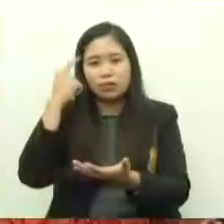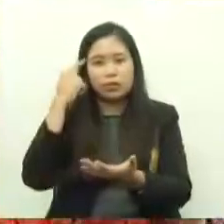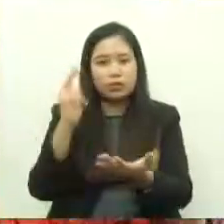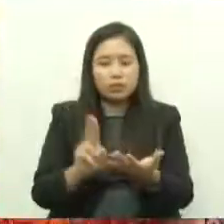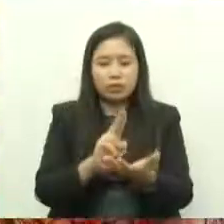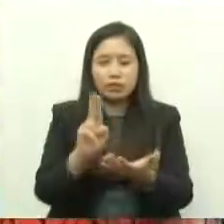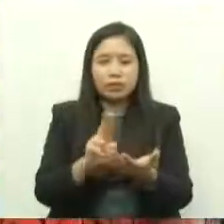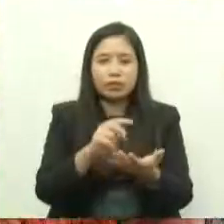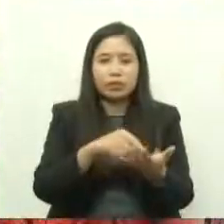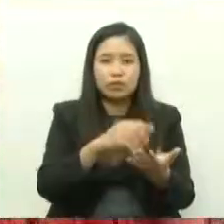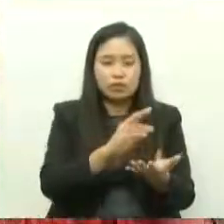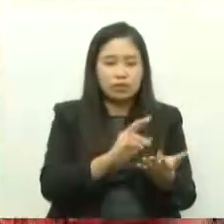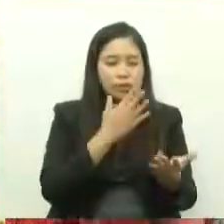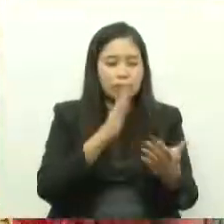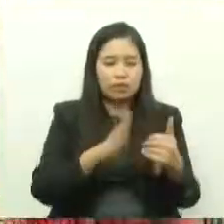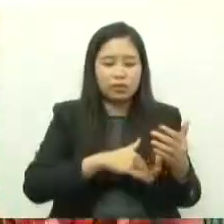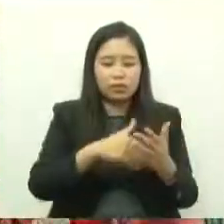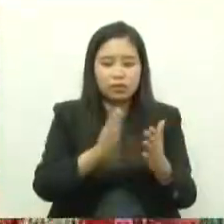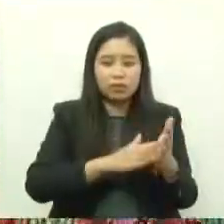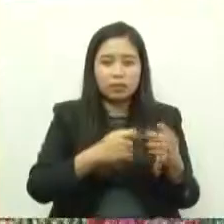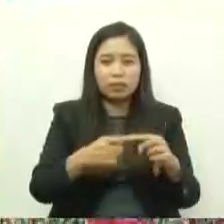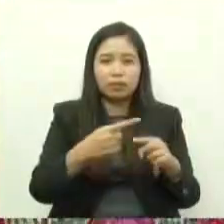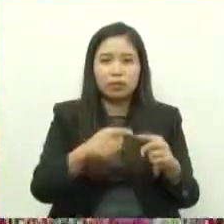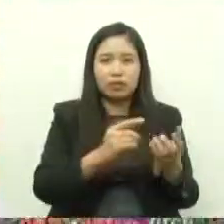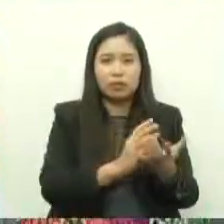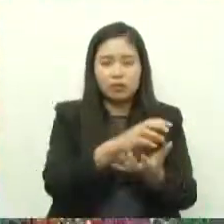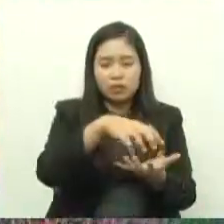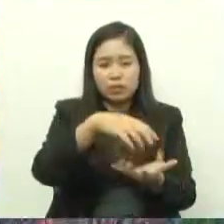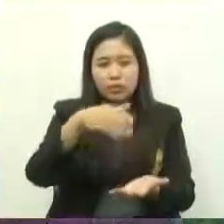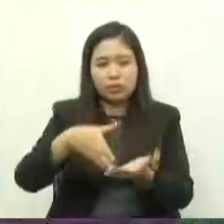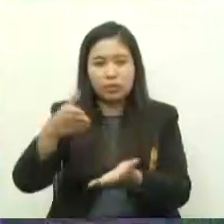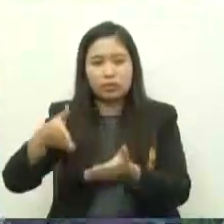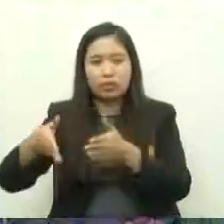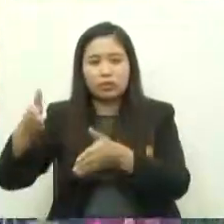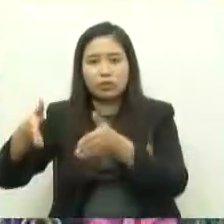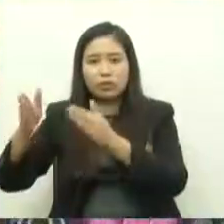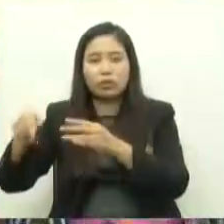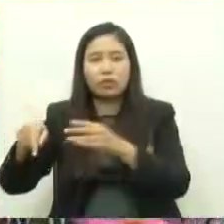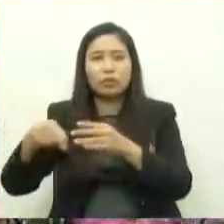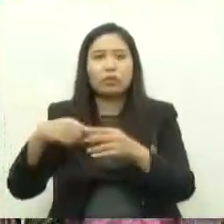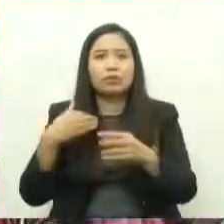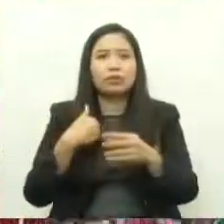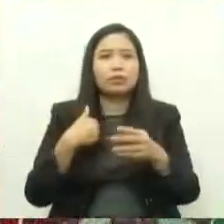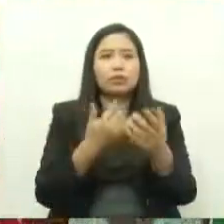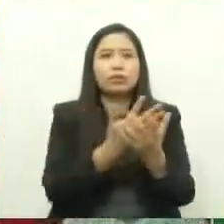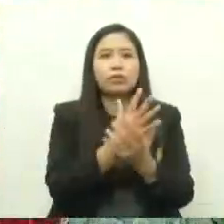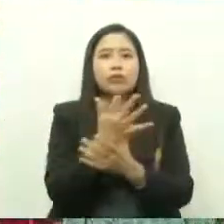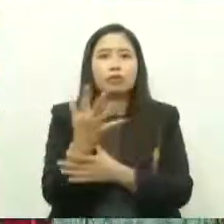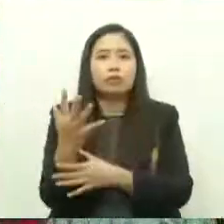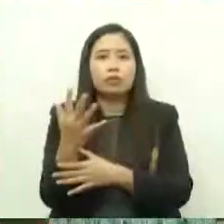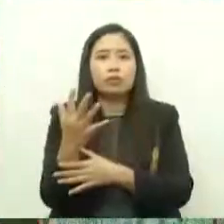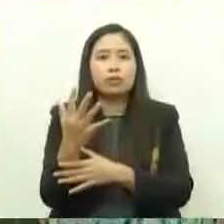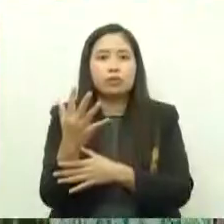แสงสีของทะเลทรายซึ่งไม่มีคนคิดถึงว่าไอ้ทะเลทราย